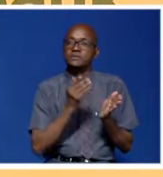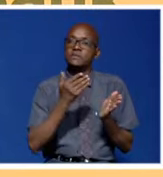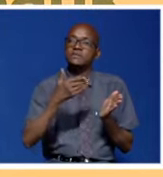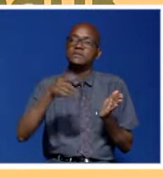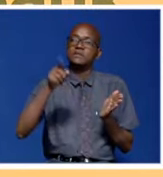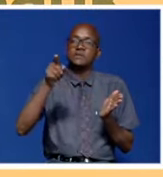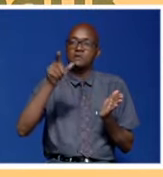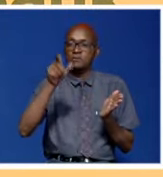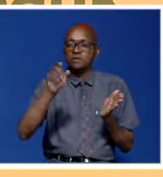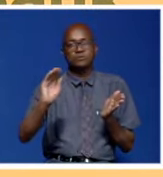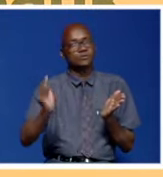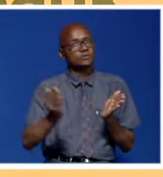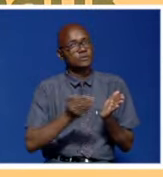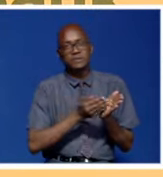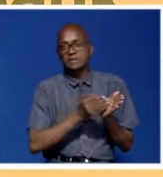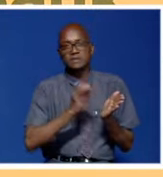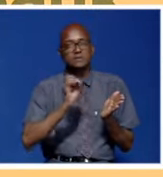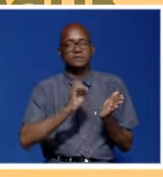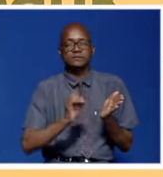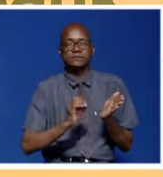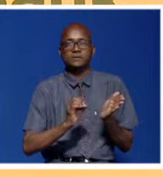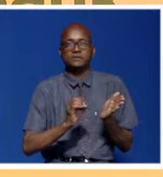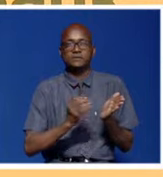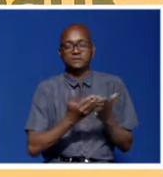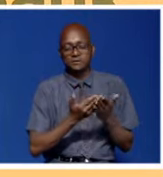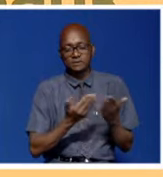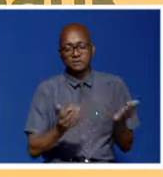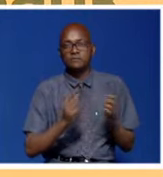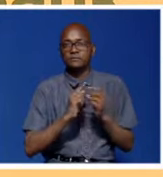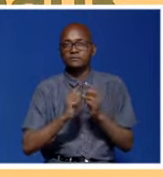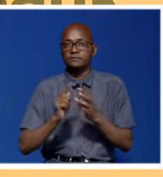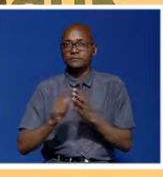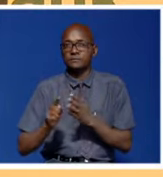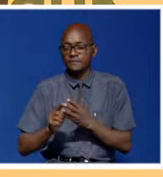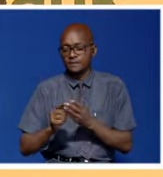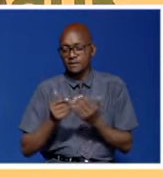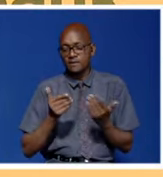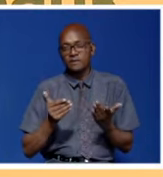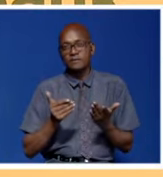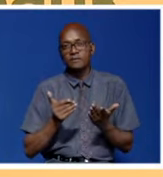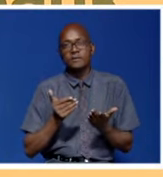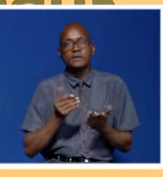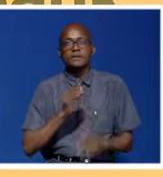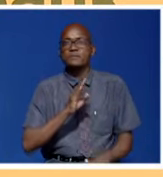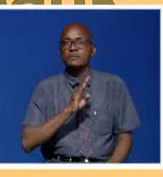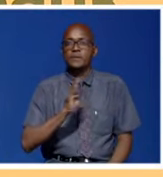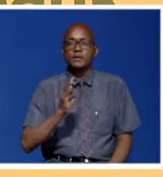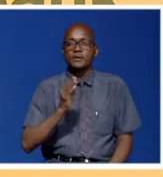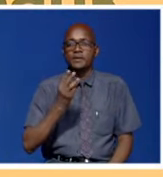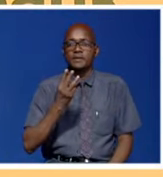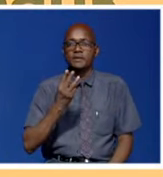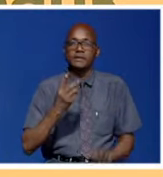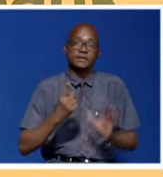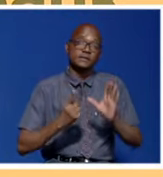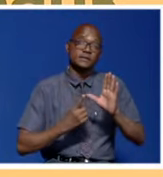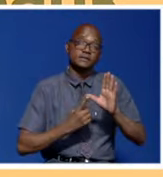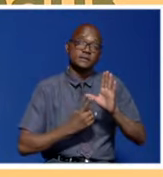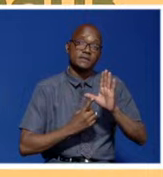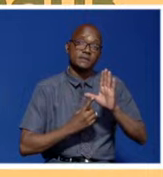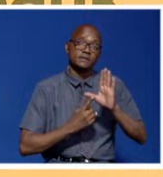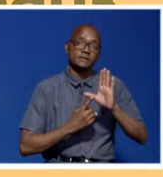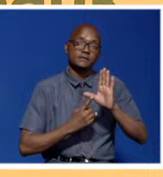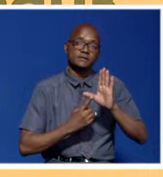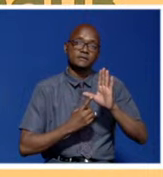hawarejeshi kwa sababu mbalimbali ambayo quantum sasa hivi ni bilioni 36.